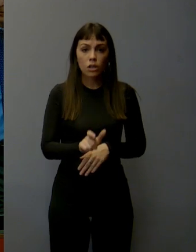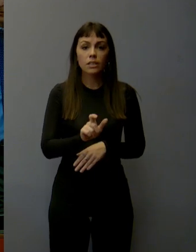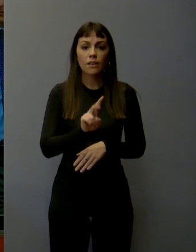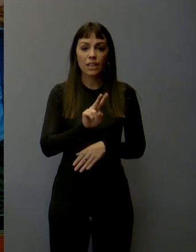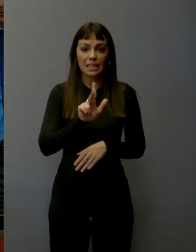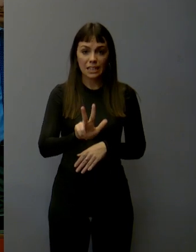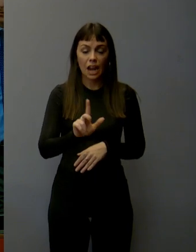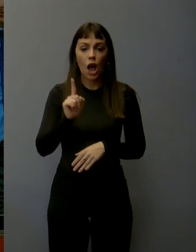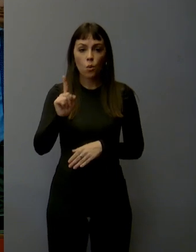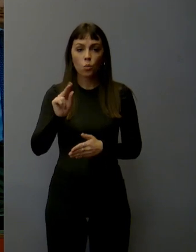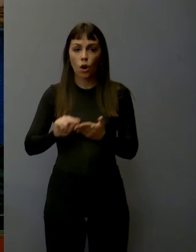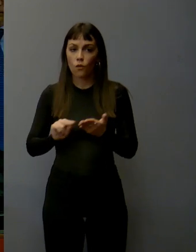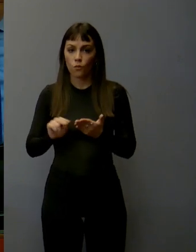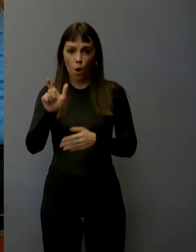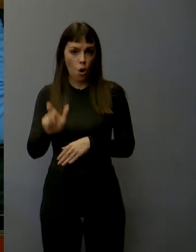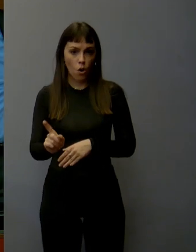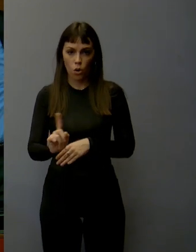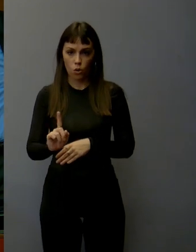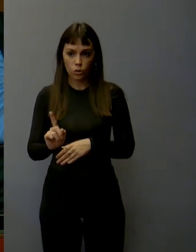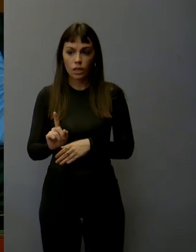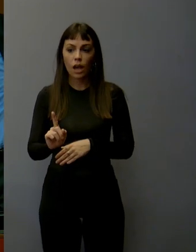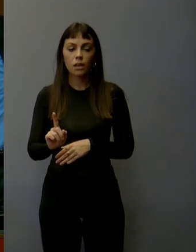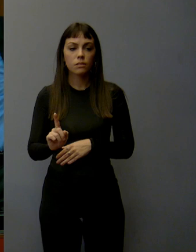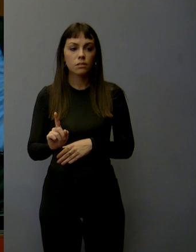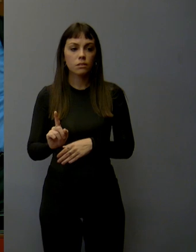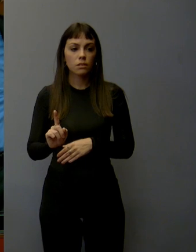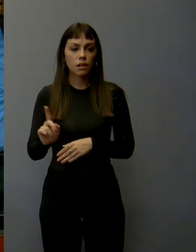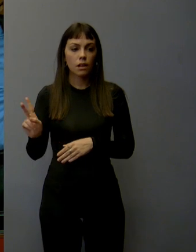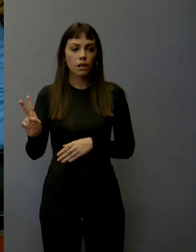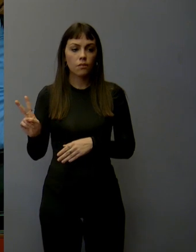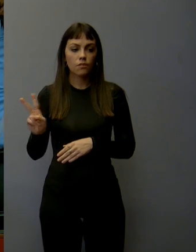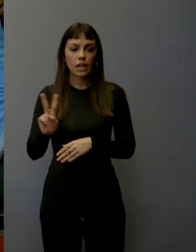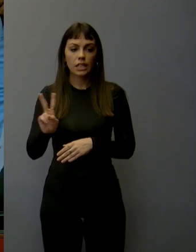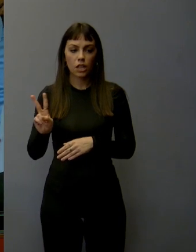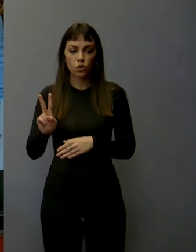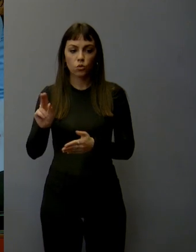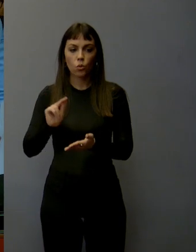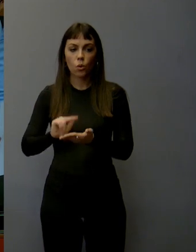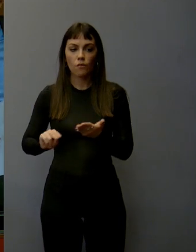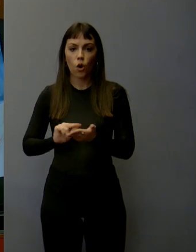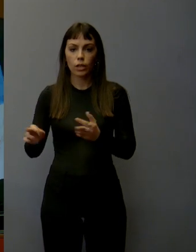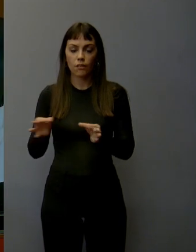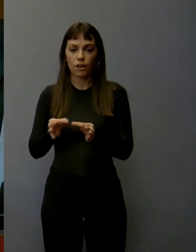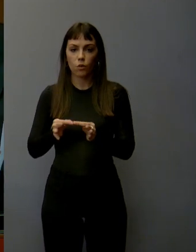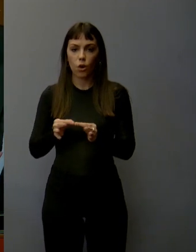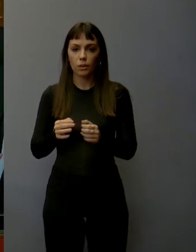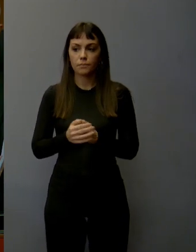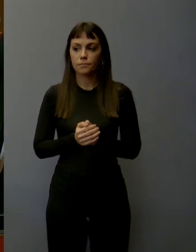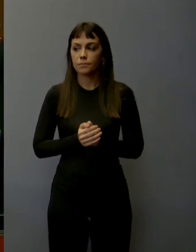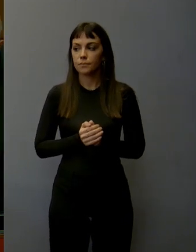votante 22 invece hanno votato a favore qua c'ho però